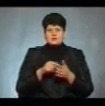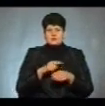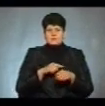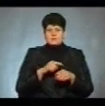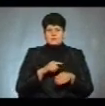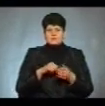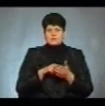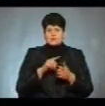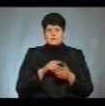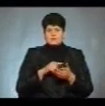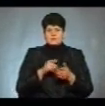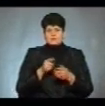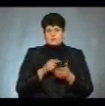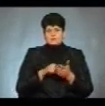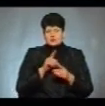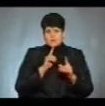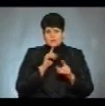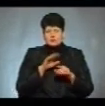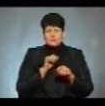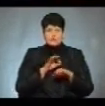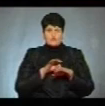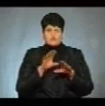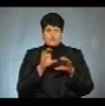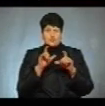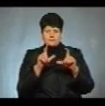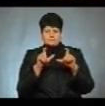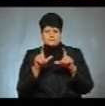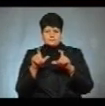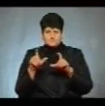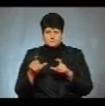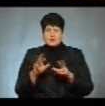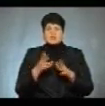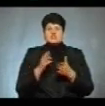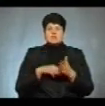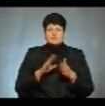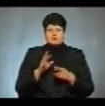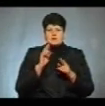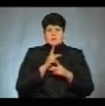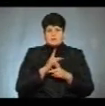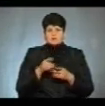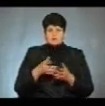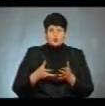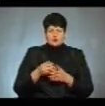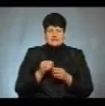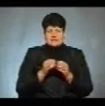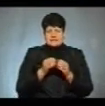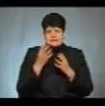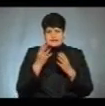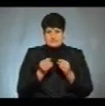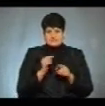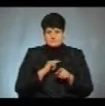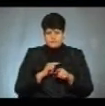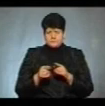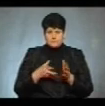Володимир Петрик проводить фотофіксацію автомобіля. Розповідає, які штрафи за неправильне паркування. Якщо він оплатить перших 10 днів банківських,